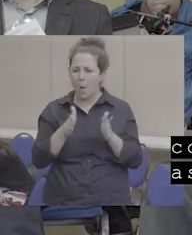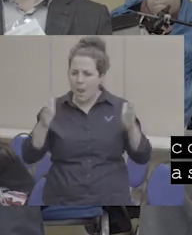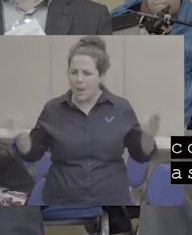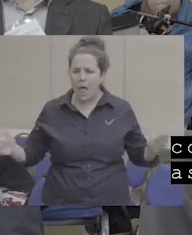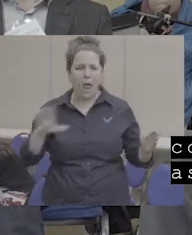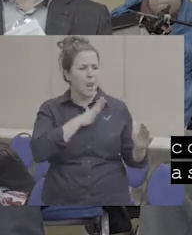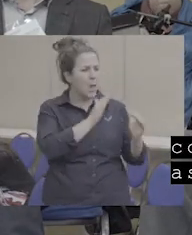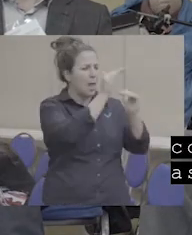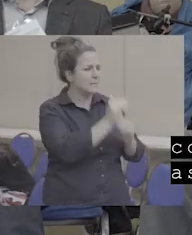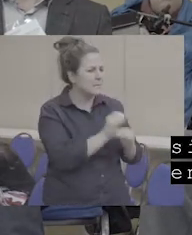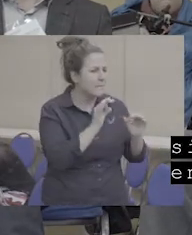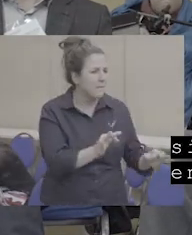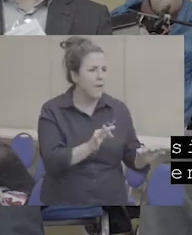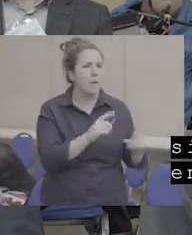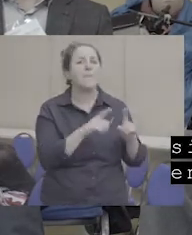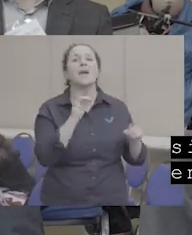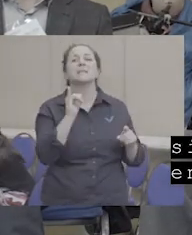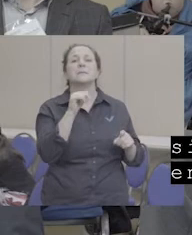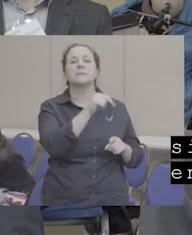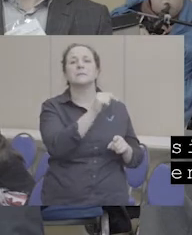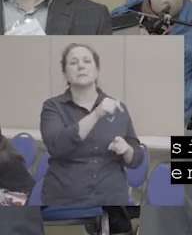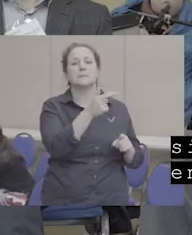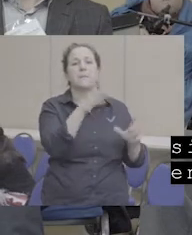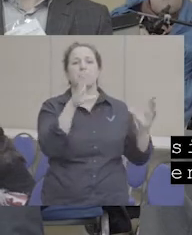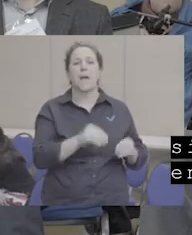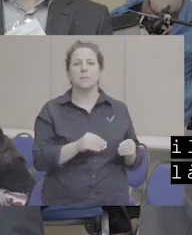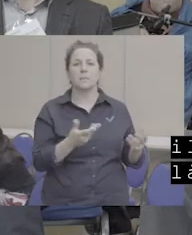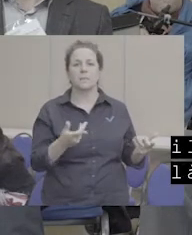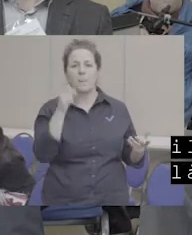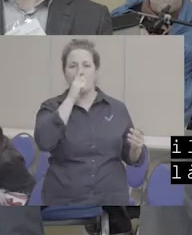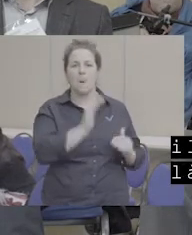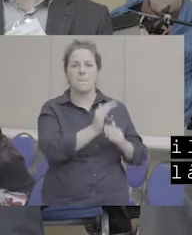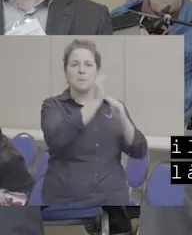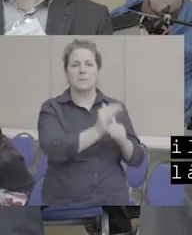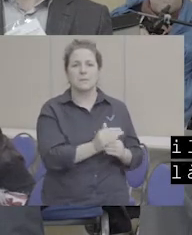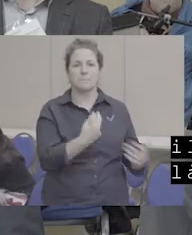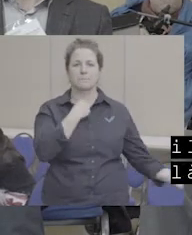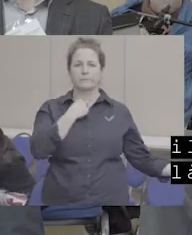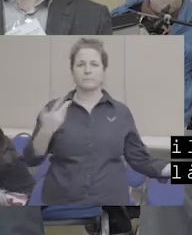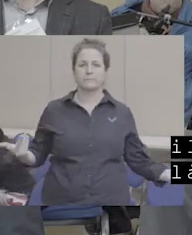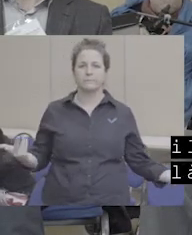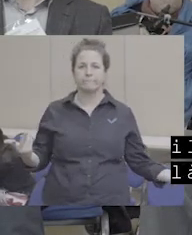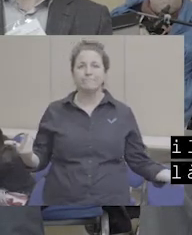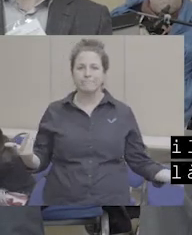il y a un ascenseur qui permet, mais si l'ascenseur, par exemple, il y a une panne, il ne peut pas monter ou descendre, là, on est mal